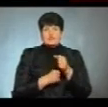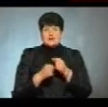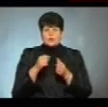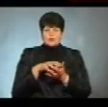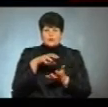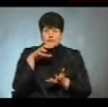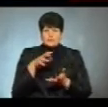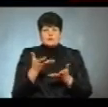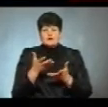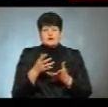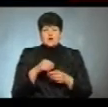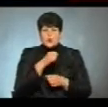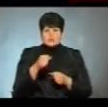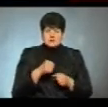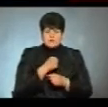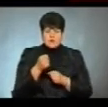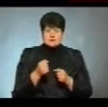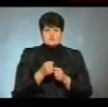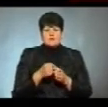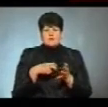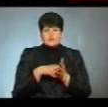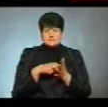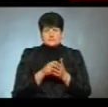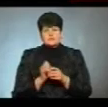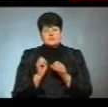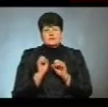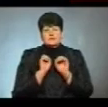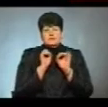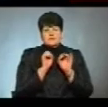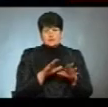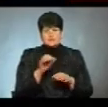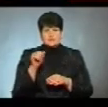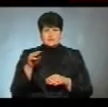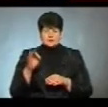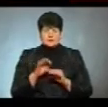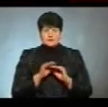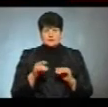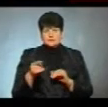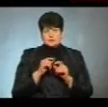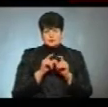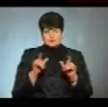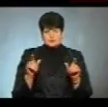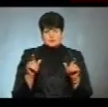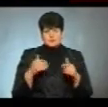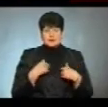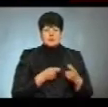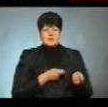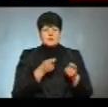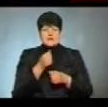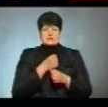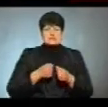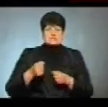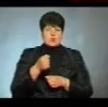консервацію, засоби гігієни та листівки передали для бійців операції об'єднаних сил учні Тернопільської школи. Я принесла